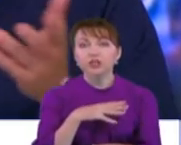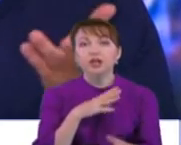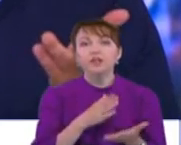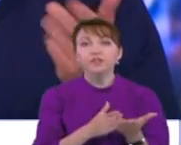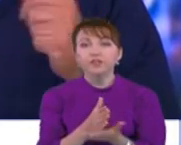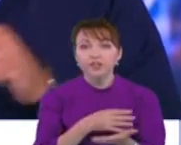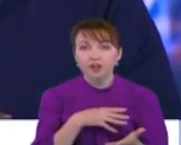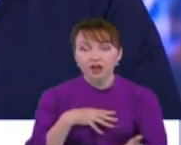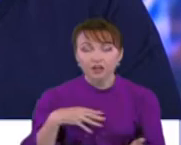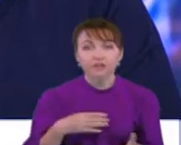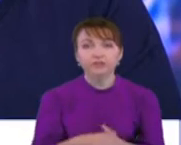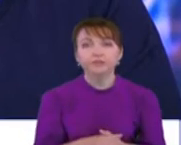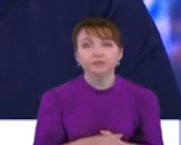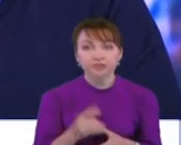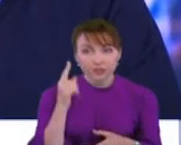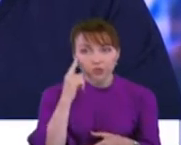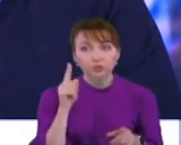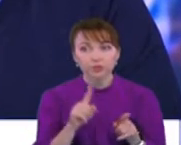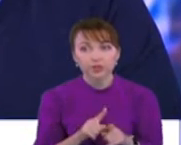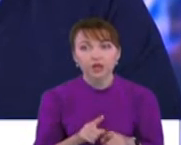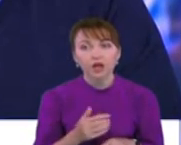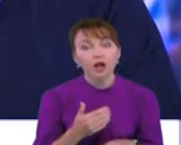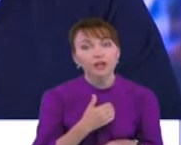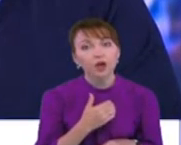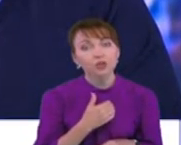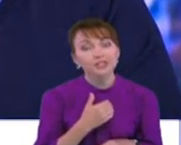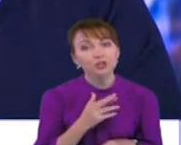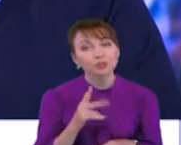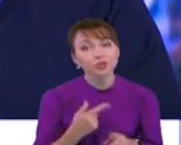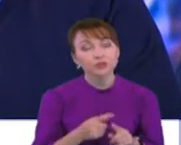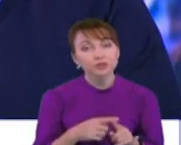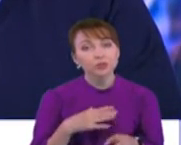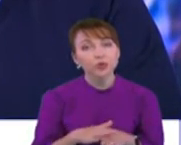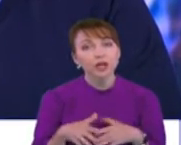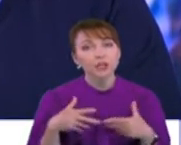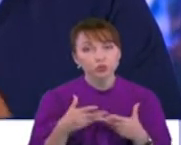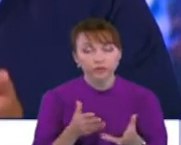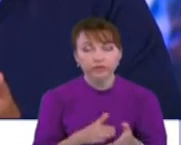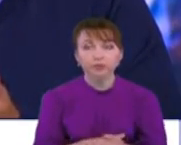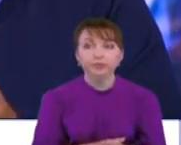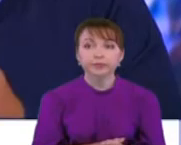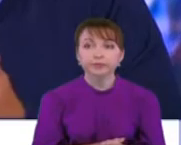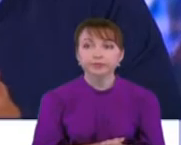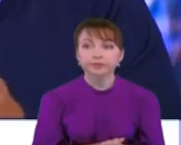Так, власне, так саме воно задум, і... да? А я кажу, хотілося б, щоб це було реалізовано. Там вже буде